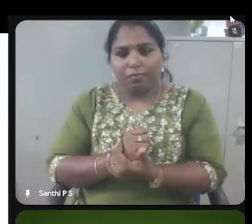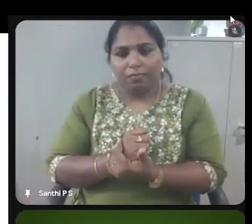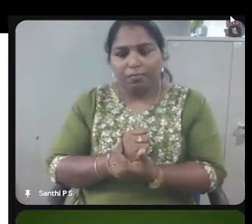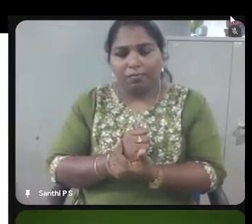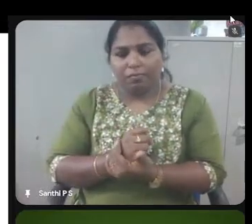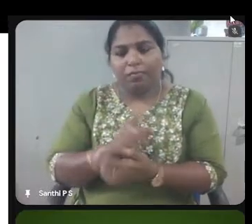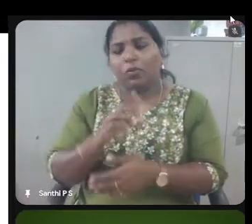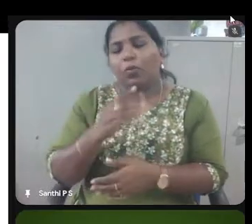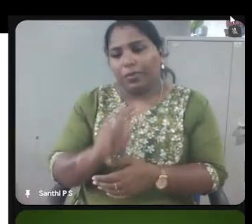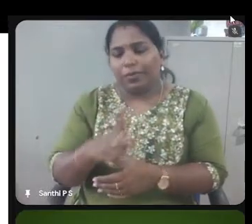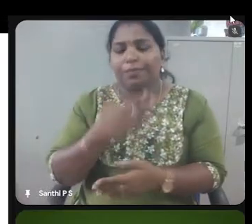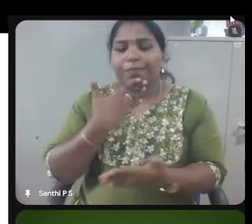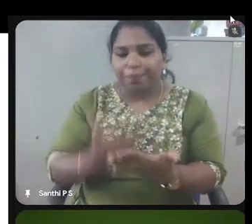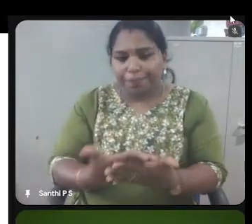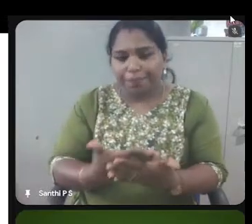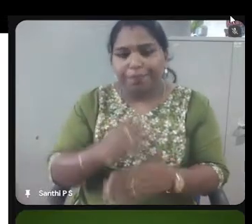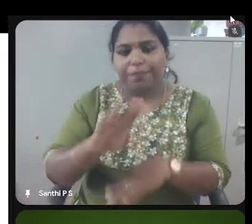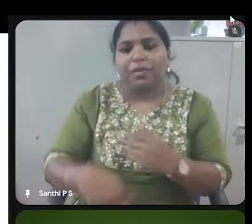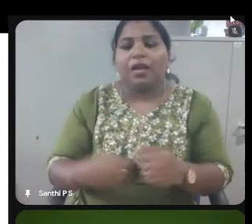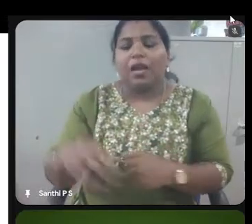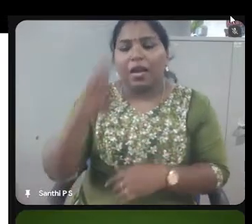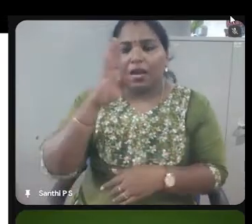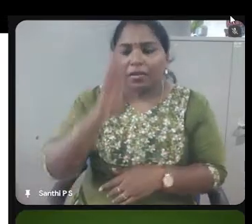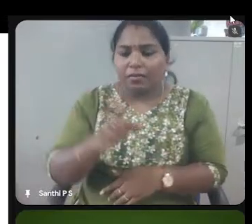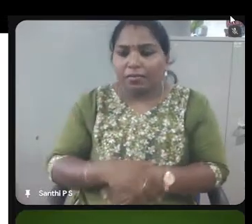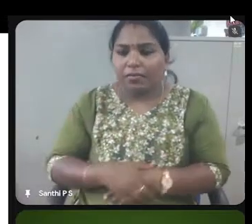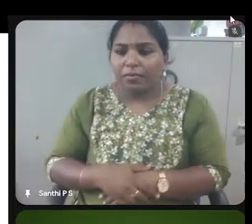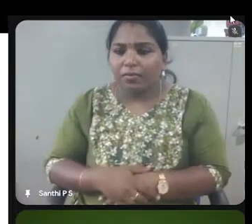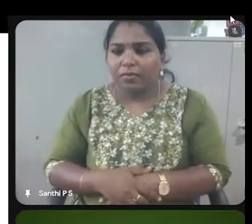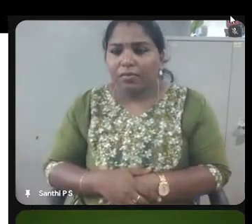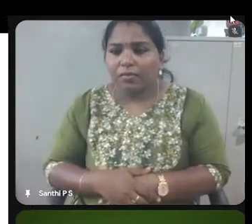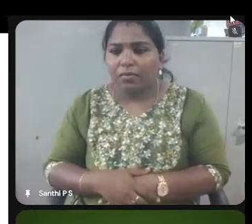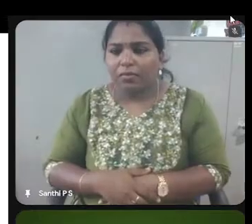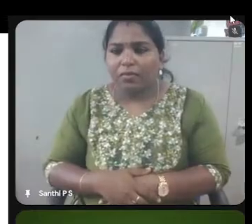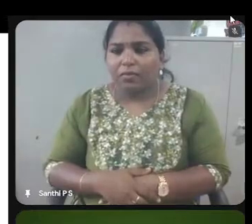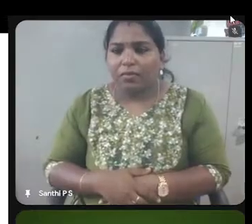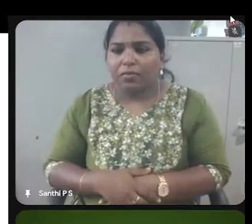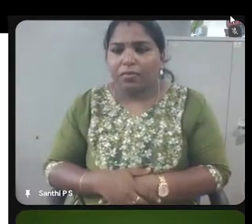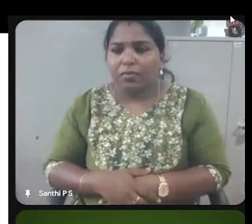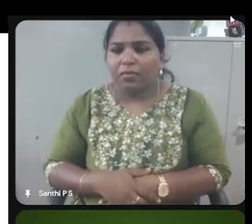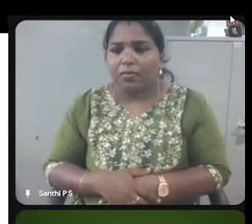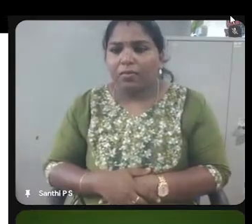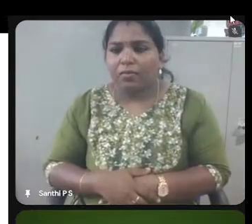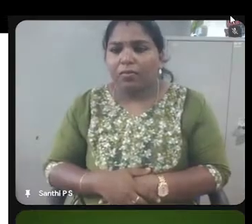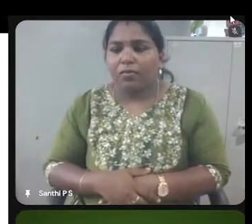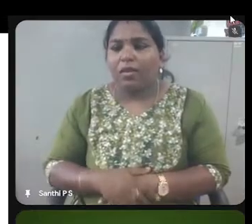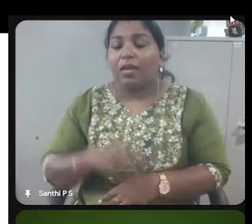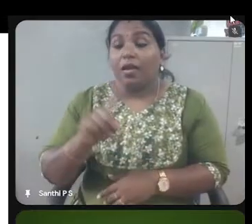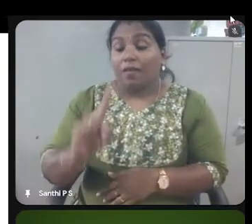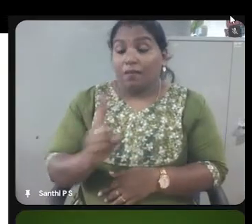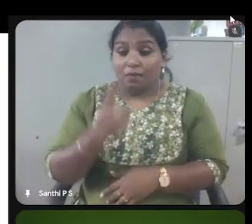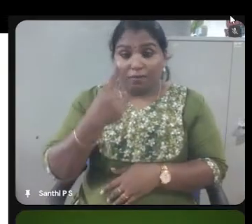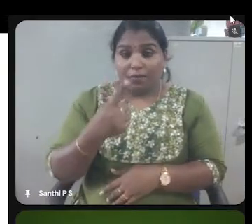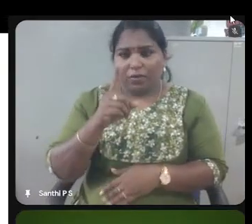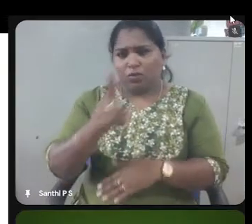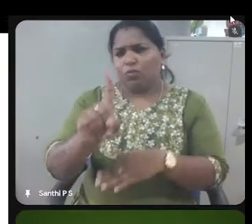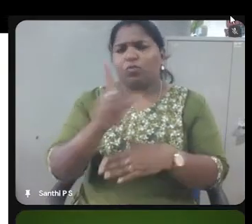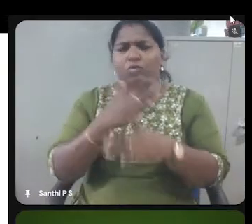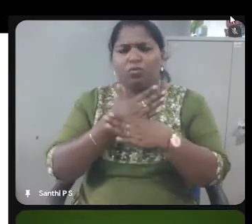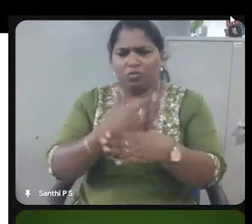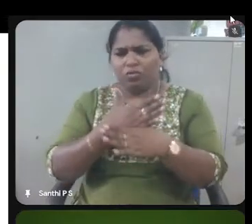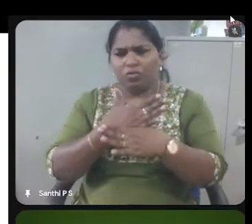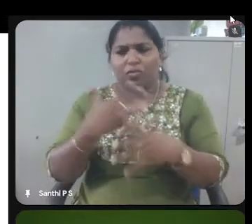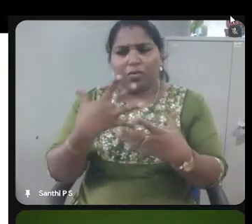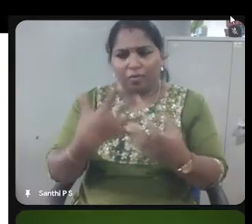Hi ma'am, good morning. ചോദിച്ചോളൂ. ഫസ്റ്റ് എനിക്കൊരു കാര്യം ഷെയർ ചെയ്യാനുണ്ട്,